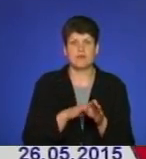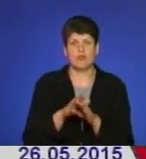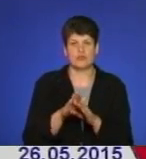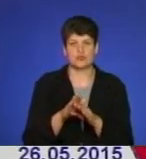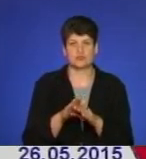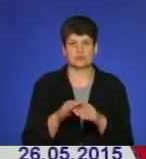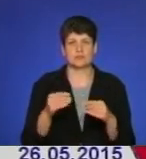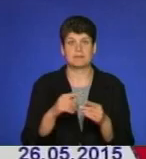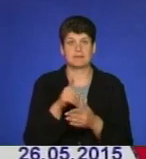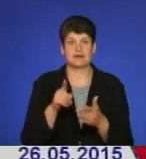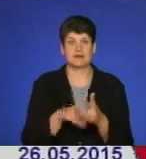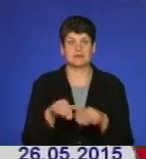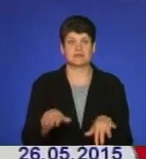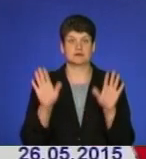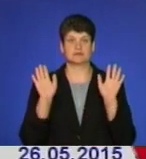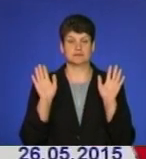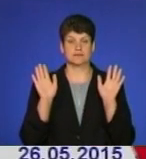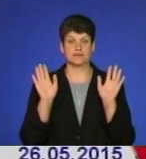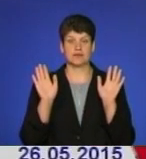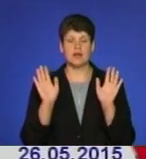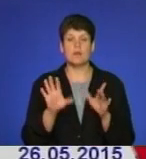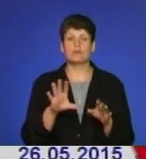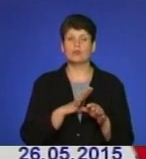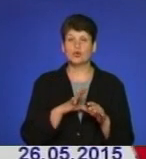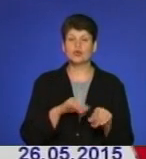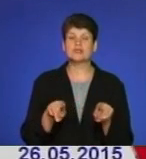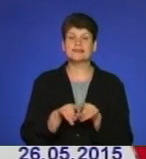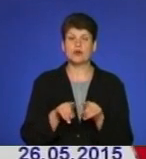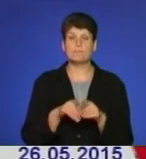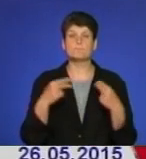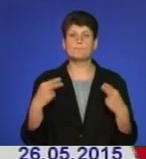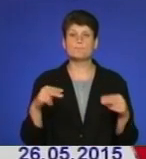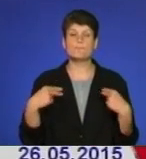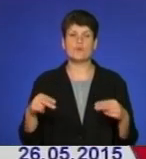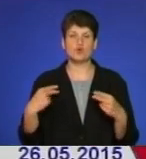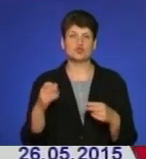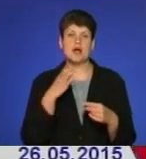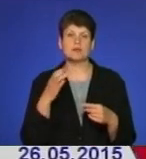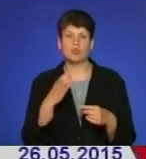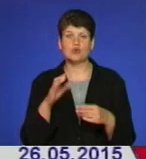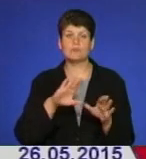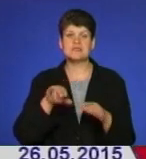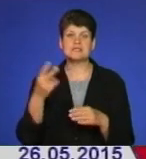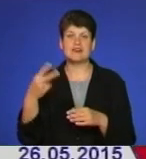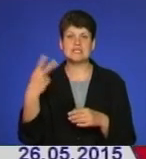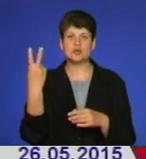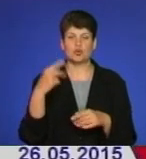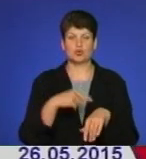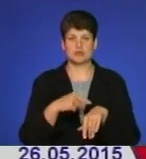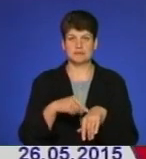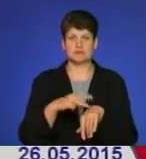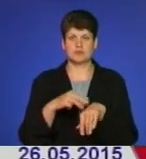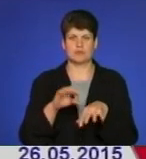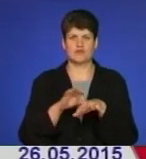екіпіровці, питання всі відпали. Йшлося і про продаж алкоголю після 22-ї години. Правоохоронці провели